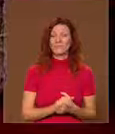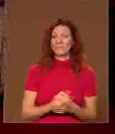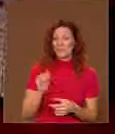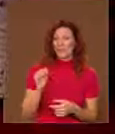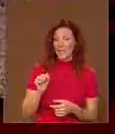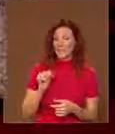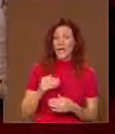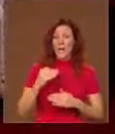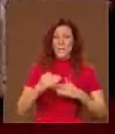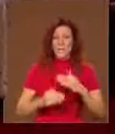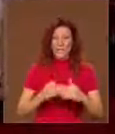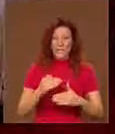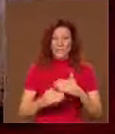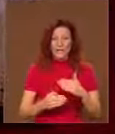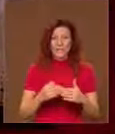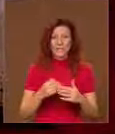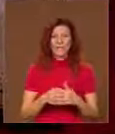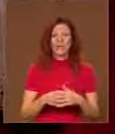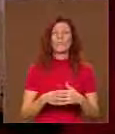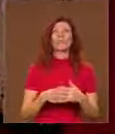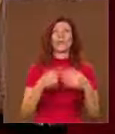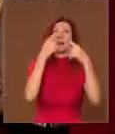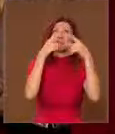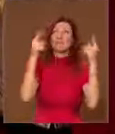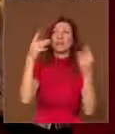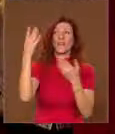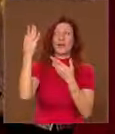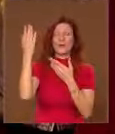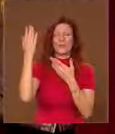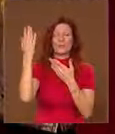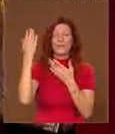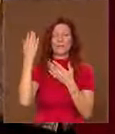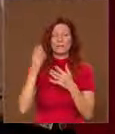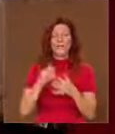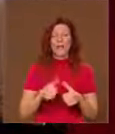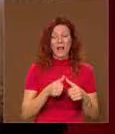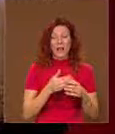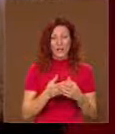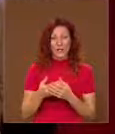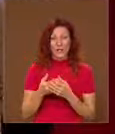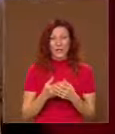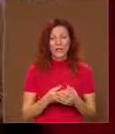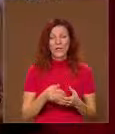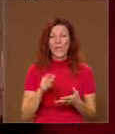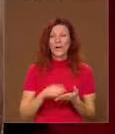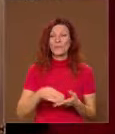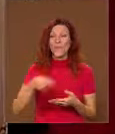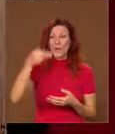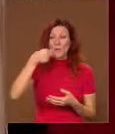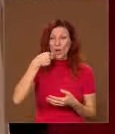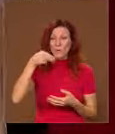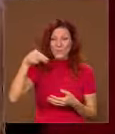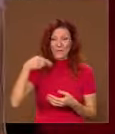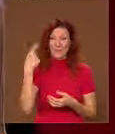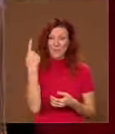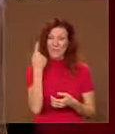Сега последованието на Святата Божествена литургия преминава към приобщаване със светите тайни,